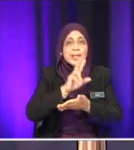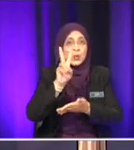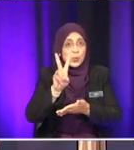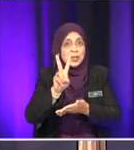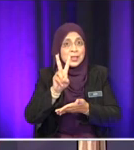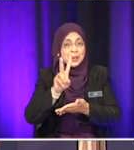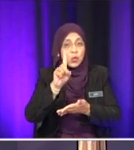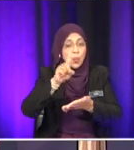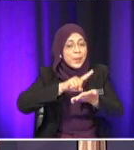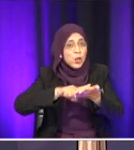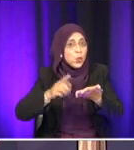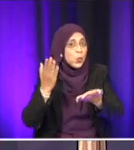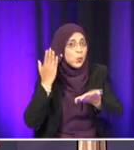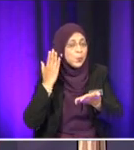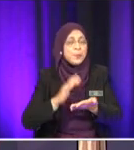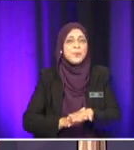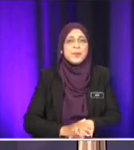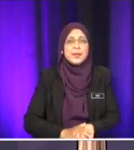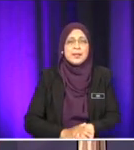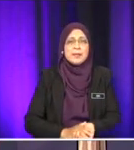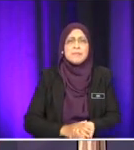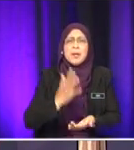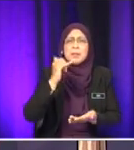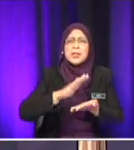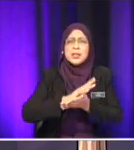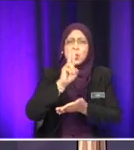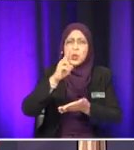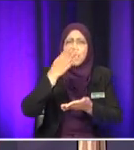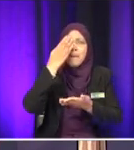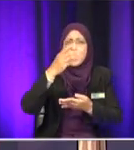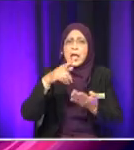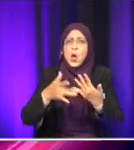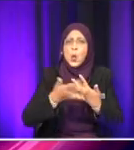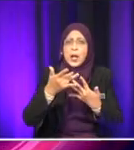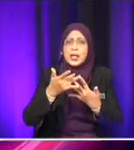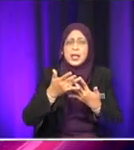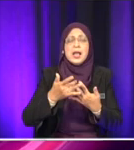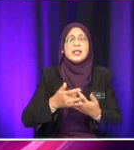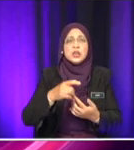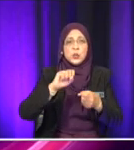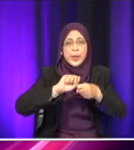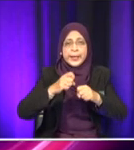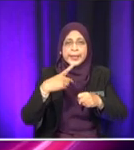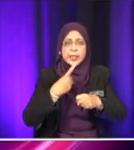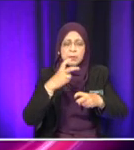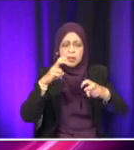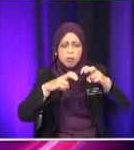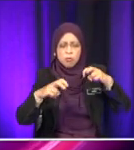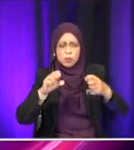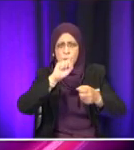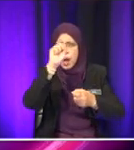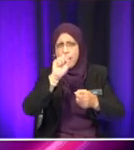Oke untuk apa kertas itu diberikan lebih awal itu untuk kita menganalisislah yang kita sebutkan tadi